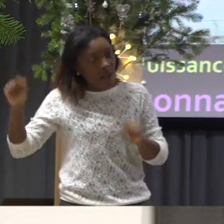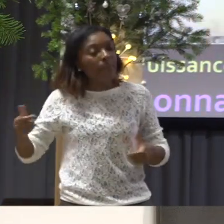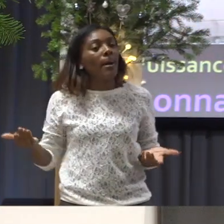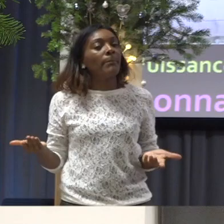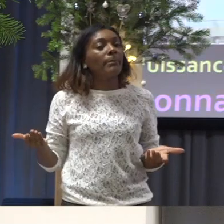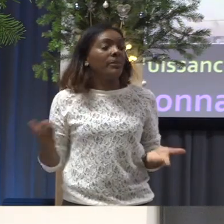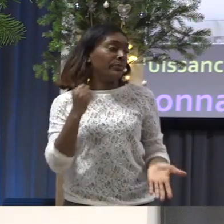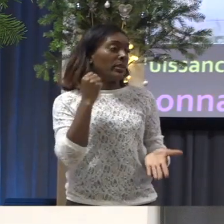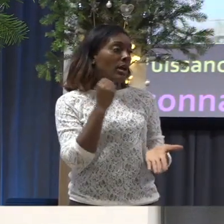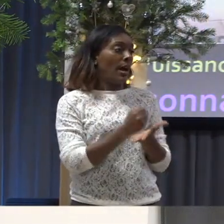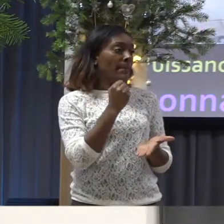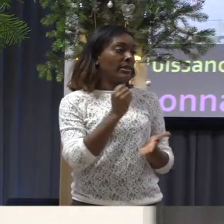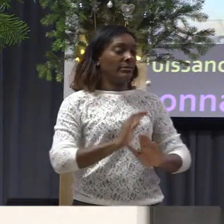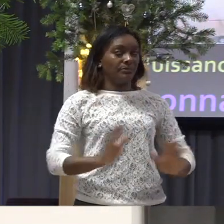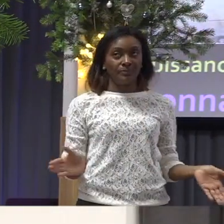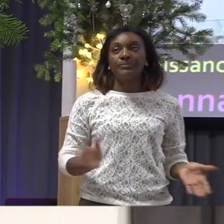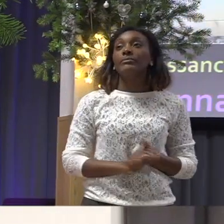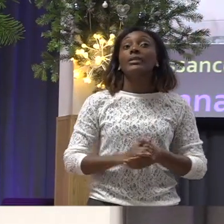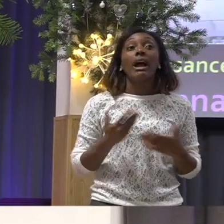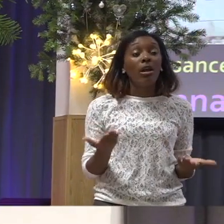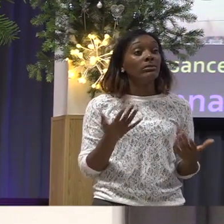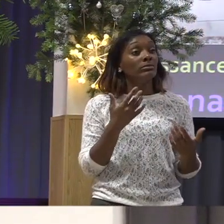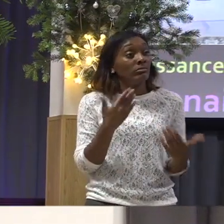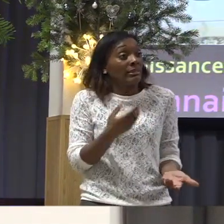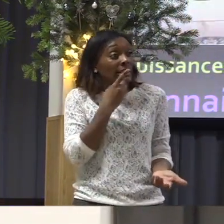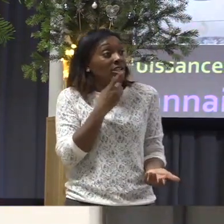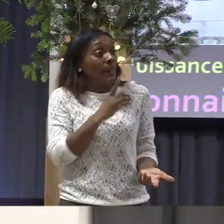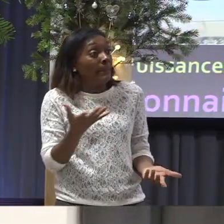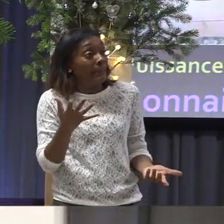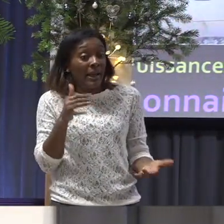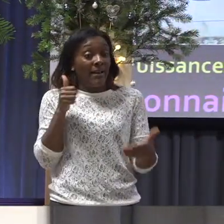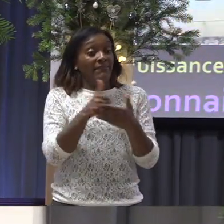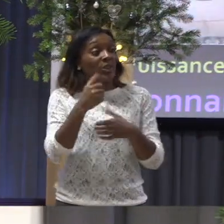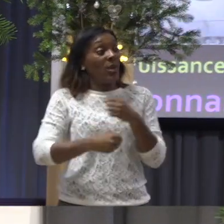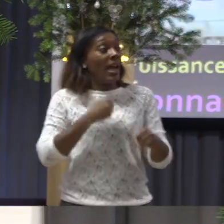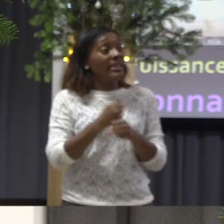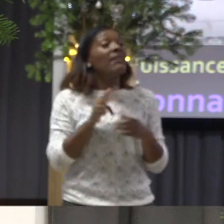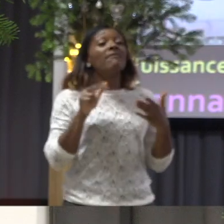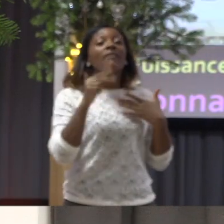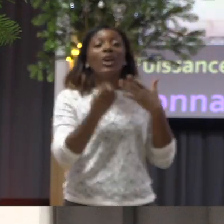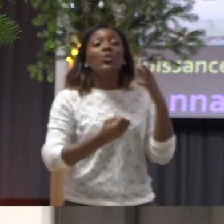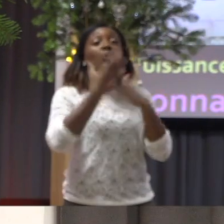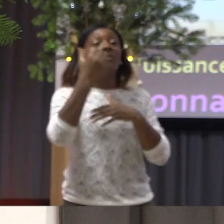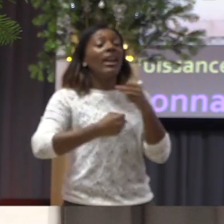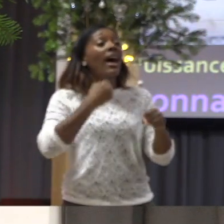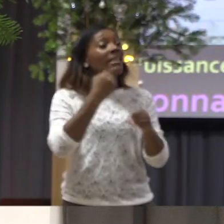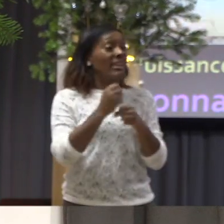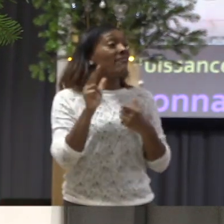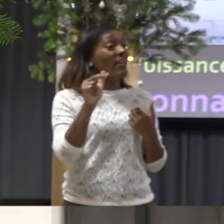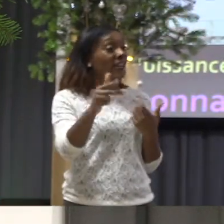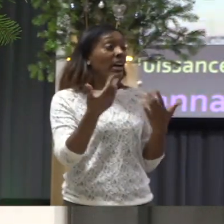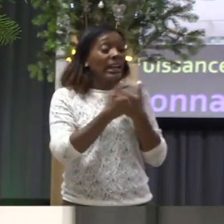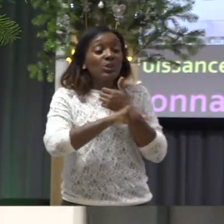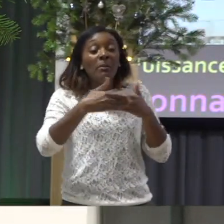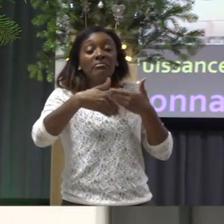C'est le début de l'année, c'est la fin de l'année. Prochainement, le début d'une autre, très bientôt, dans quelques semaines